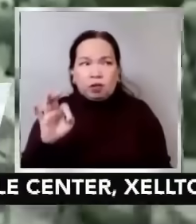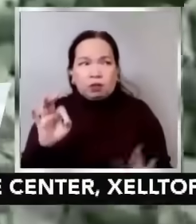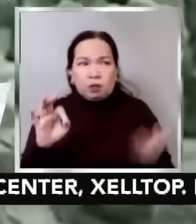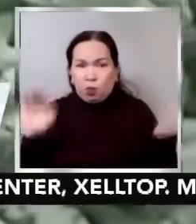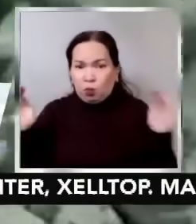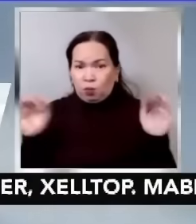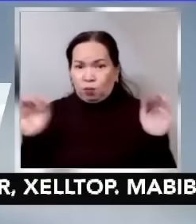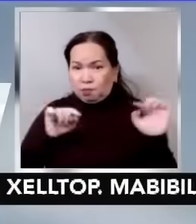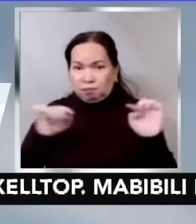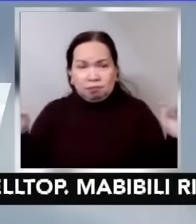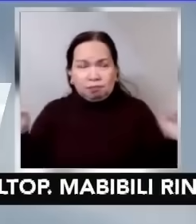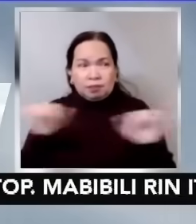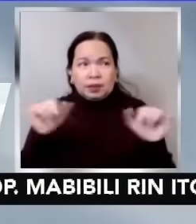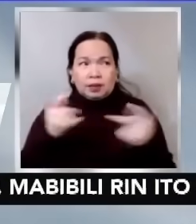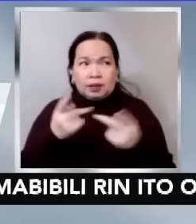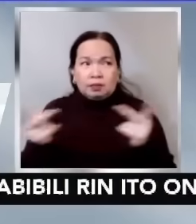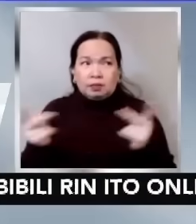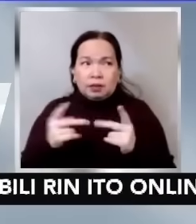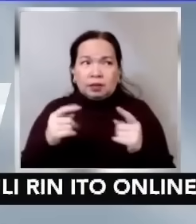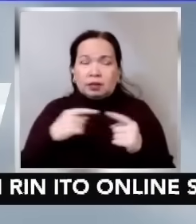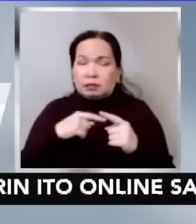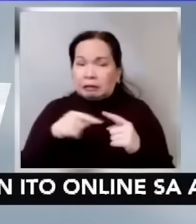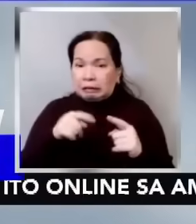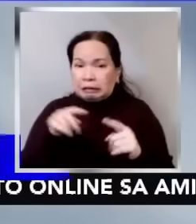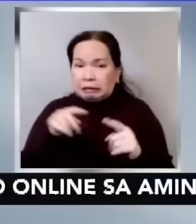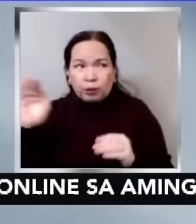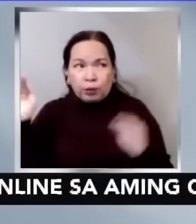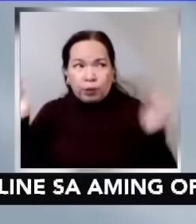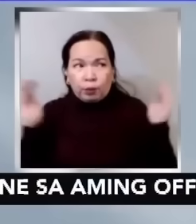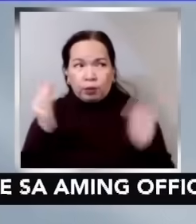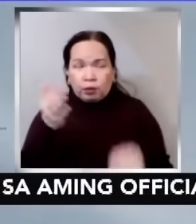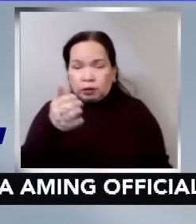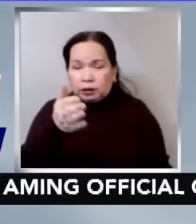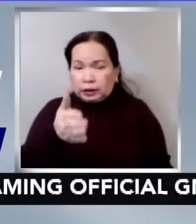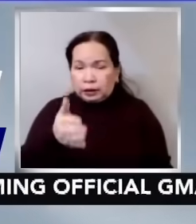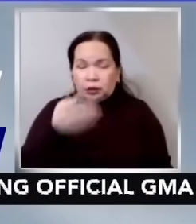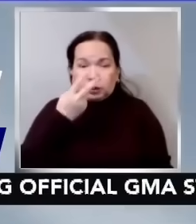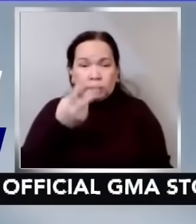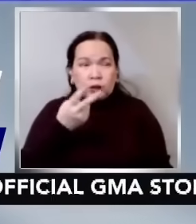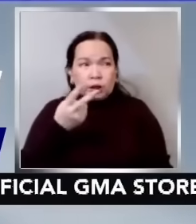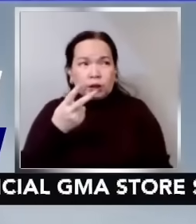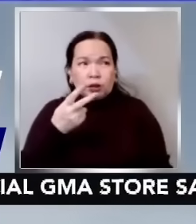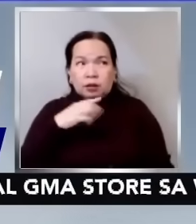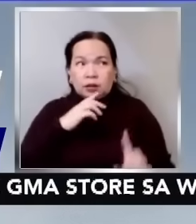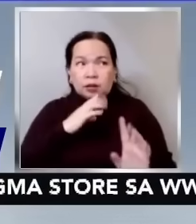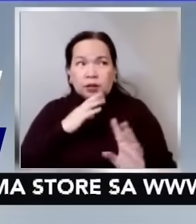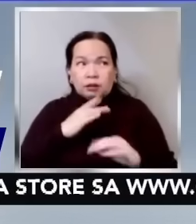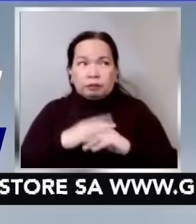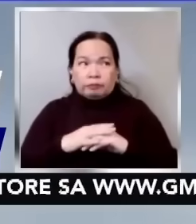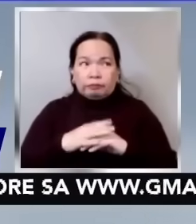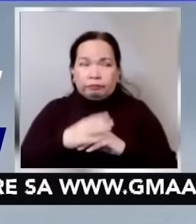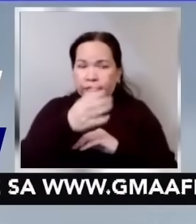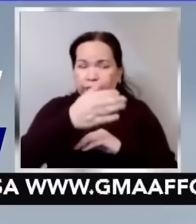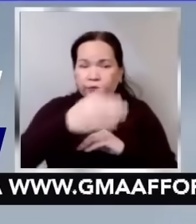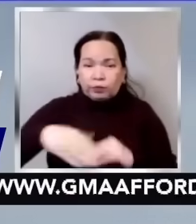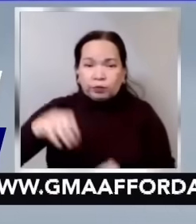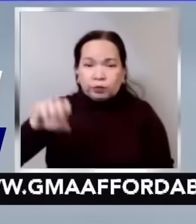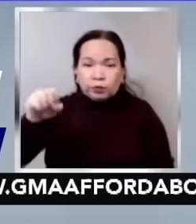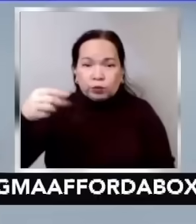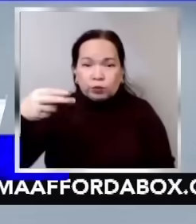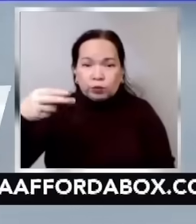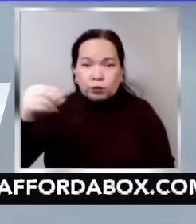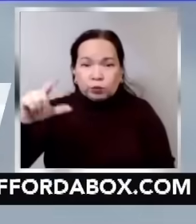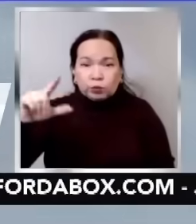hanggang Setyembre. Makikita natin na ang buong vicinity ng Escoda Shoal at ng Rizal Reef ay talagang